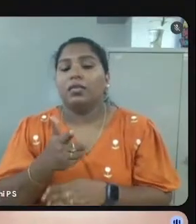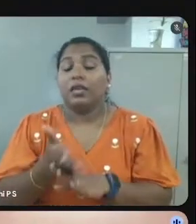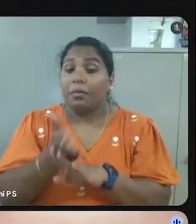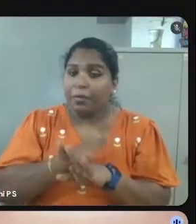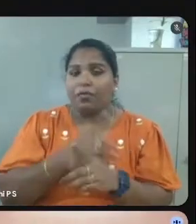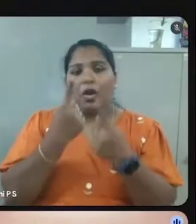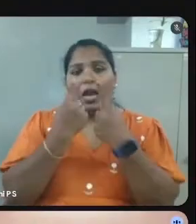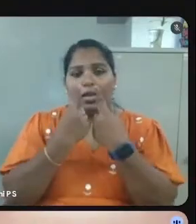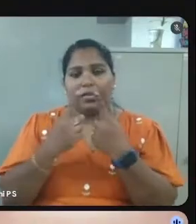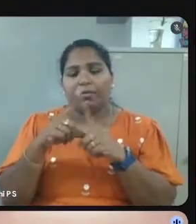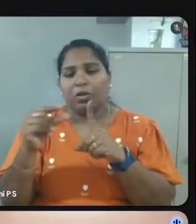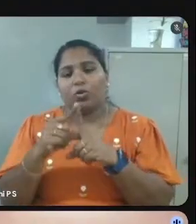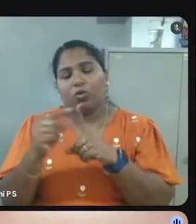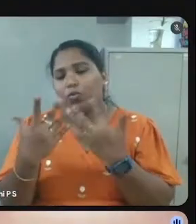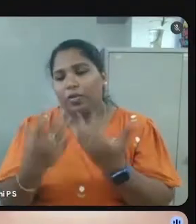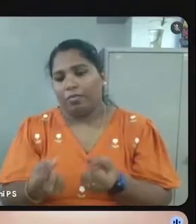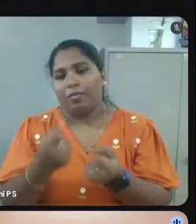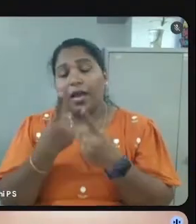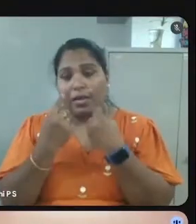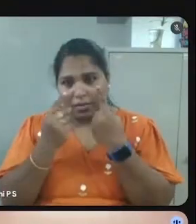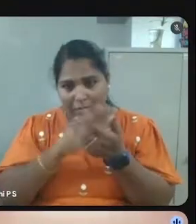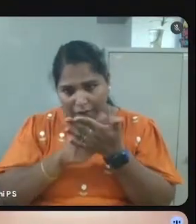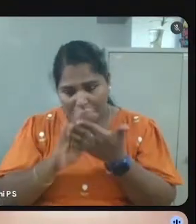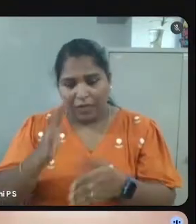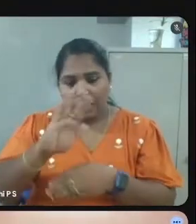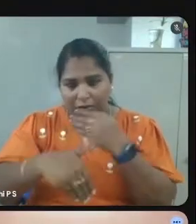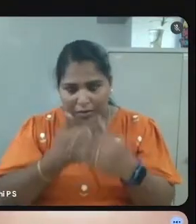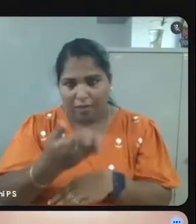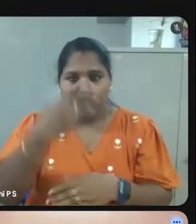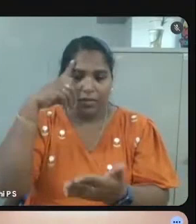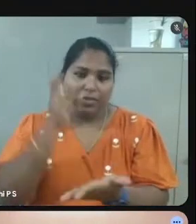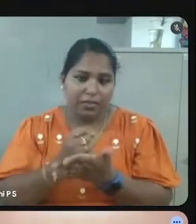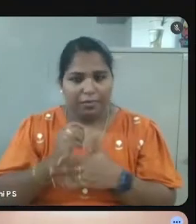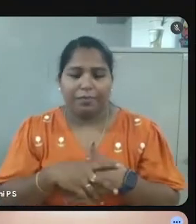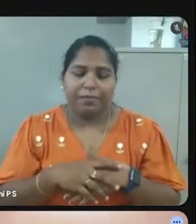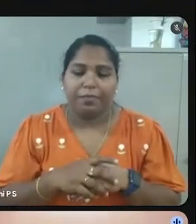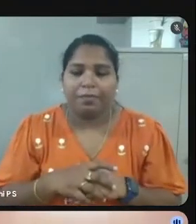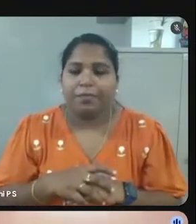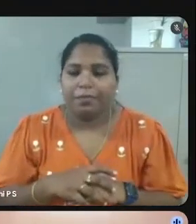അസസ്മെന്റ് ചെയ്തിട്ട് നിങ്ങൾ അങ്ങനത്തെ ഒരു കാര്യത്തിലോട്ട് ഡിസിഷൻ എടുക്കാവും.